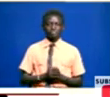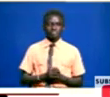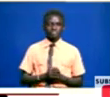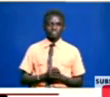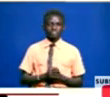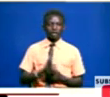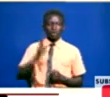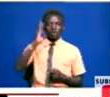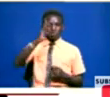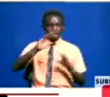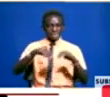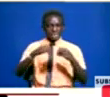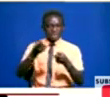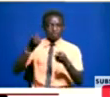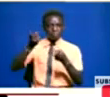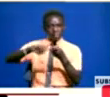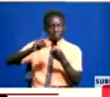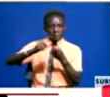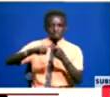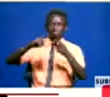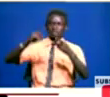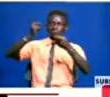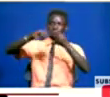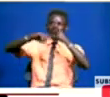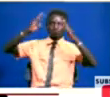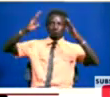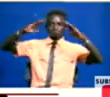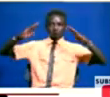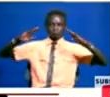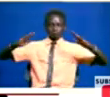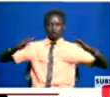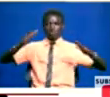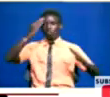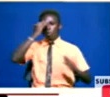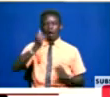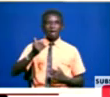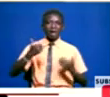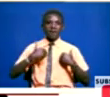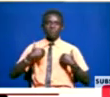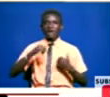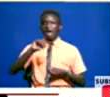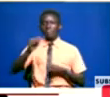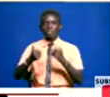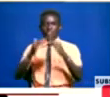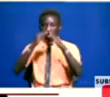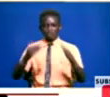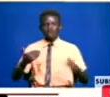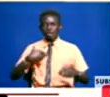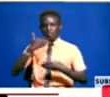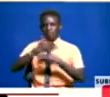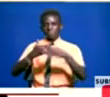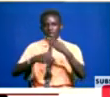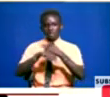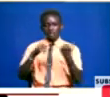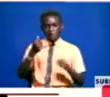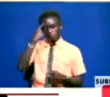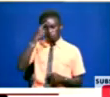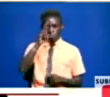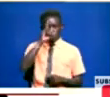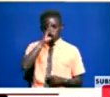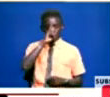watatoa mabati, ili kwa sababu pale kuna nyumba ambazo bado hazijajengwa za maaskari